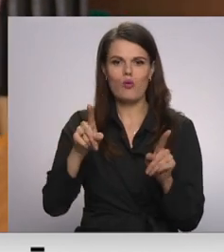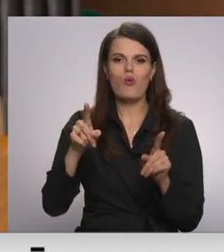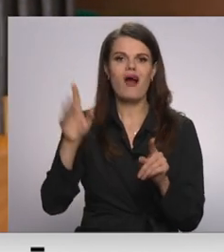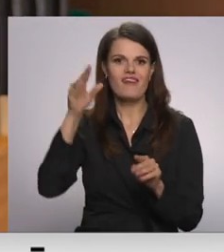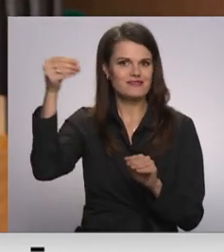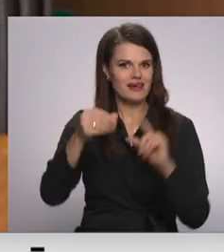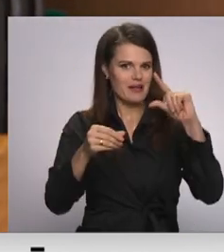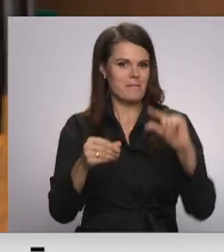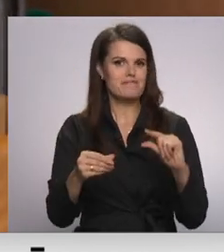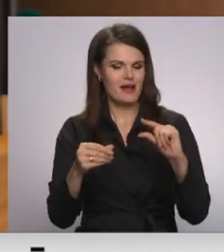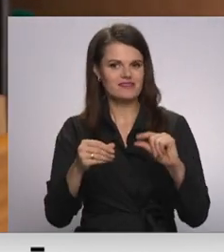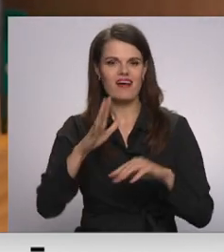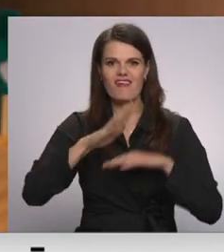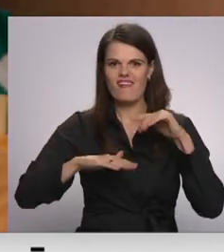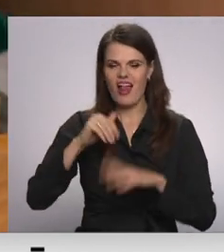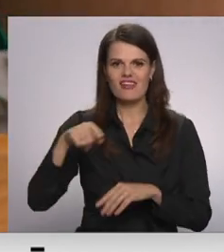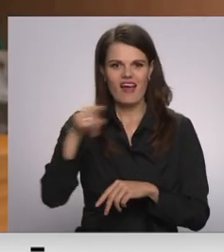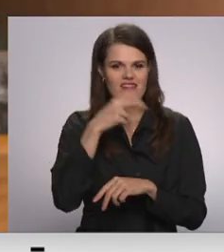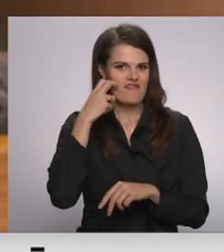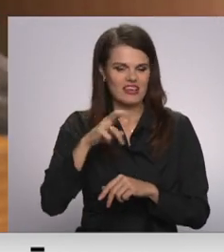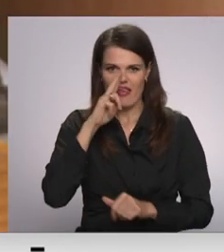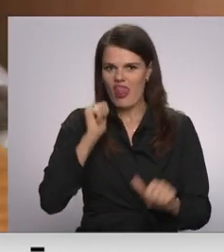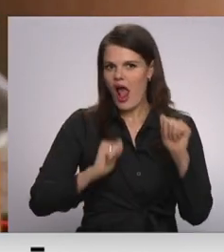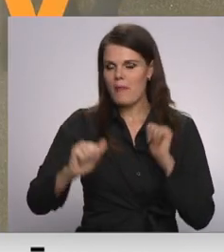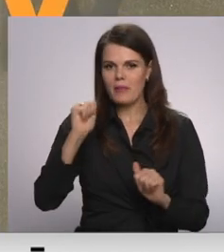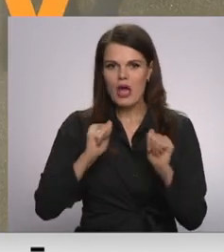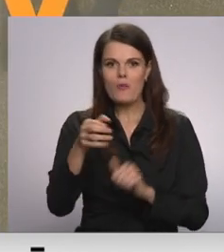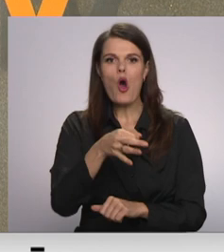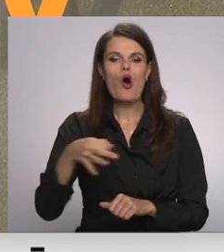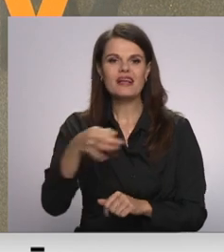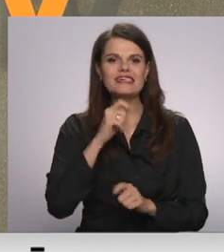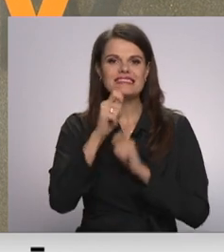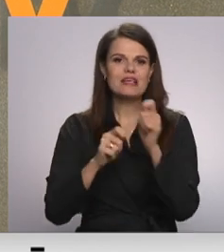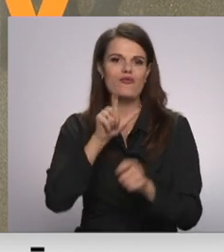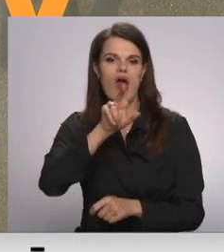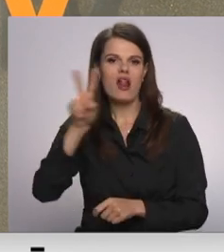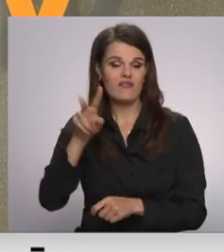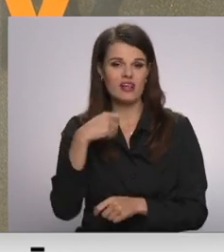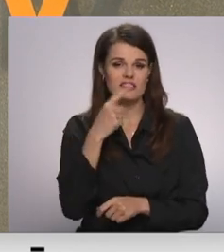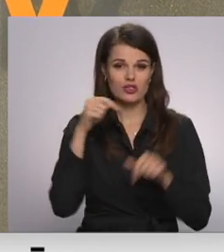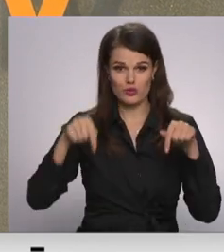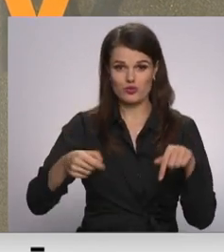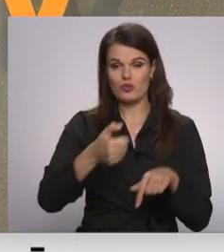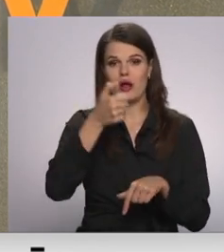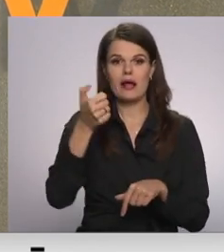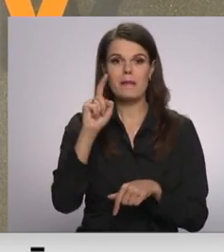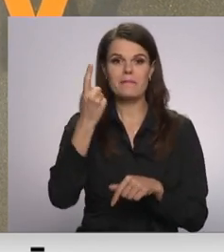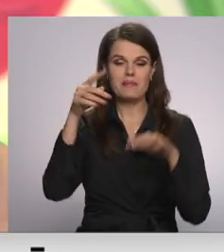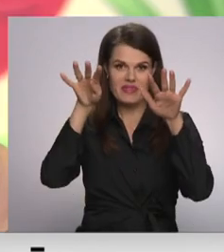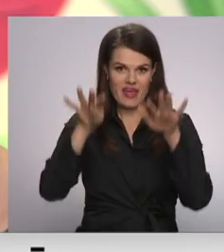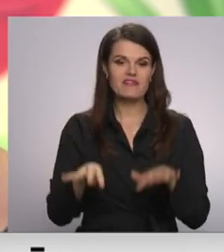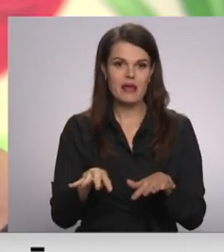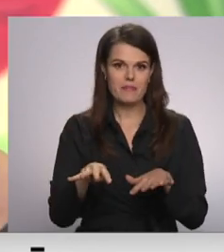valsts, un to kvalitāte daudzus vecākus neapmierina. Organizācijā Ziedot.lv norāda, ka šā gada pirmajos 9